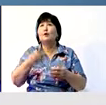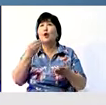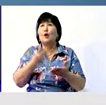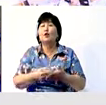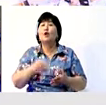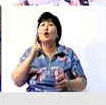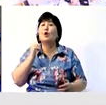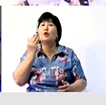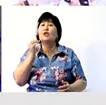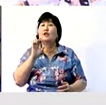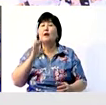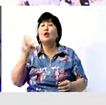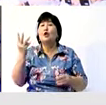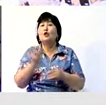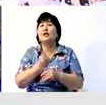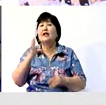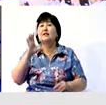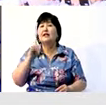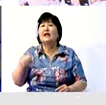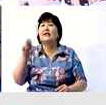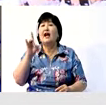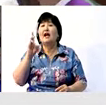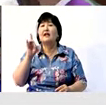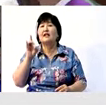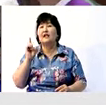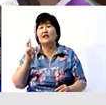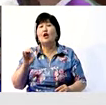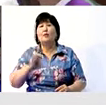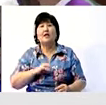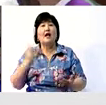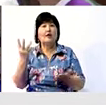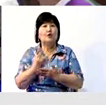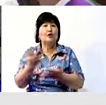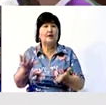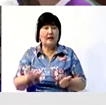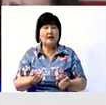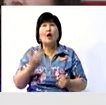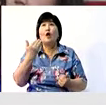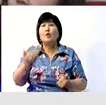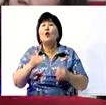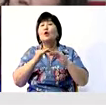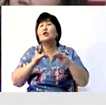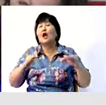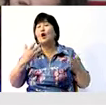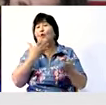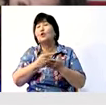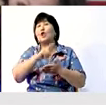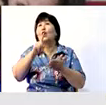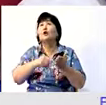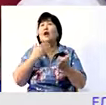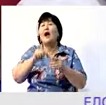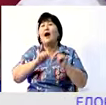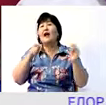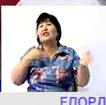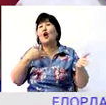Елеуұлы Көшербаевтың үш дүркін сыр дарыны медалінің иегерімін. Жиын соңында Қырымбек Елеуұлына шәкірттерді өз сауалдарын жолдап ашық